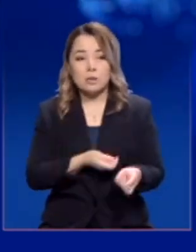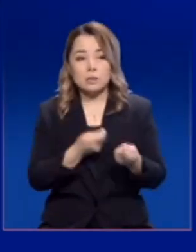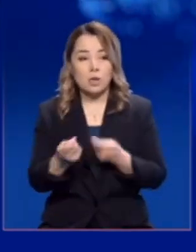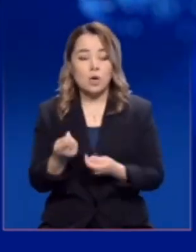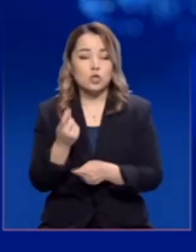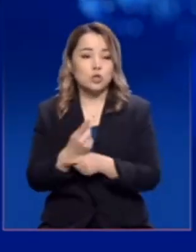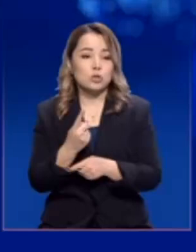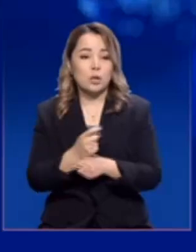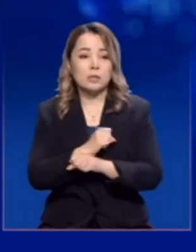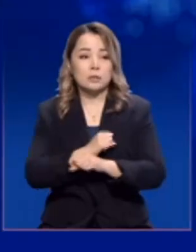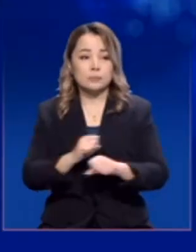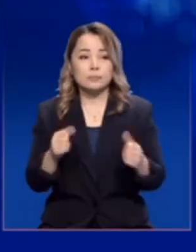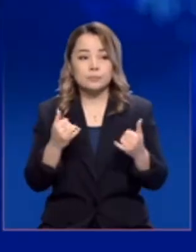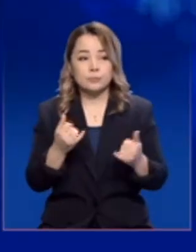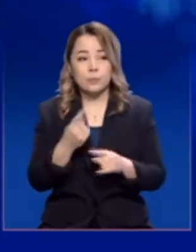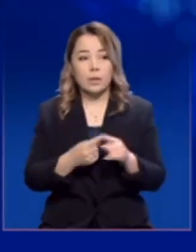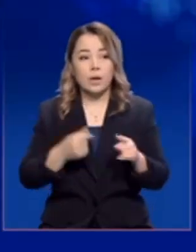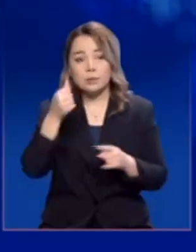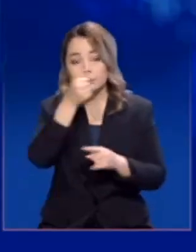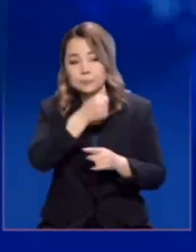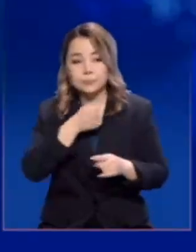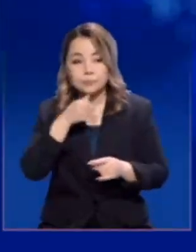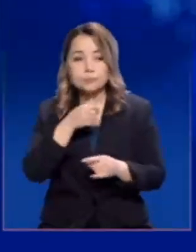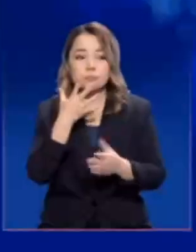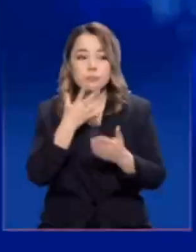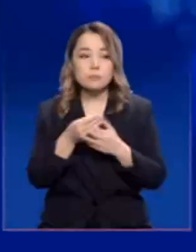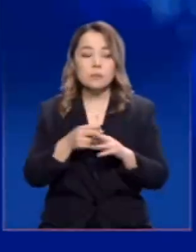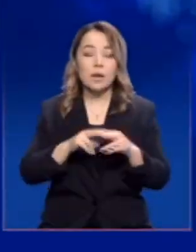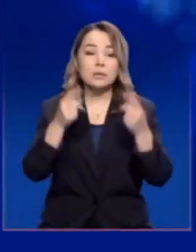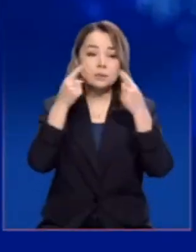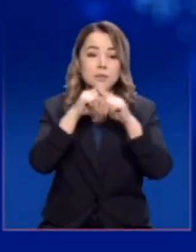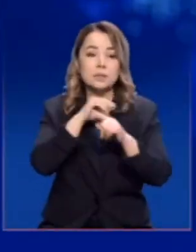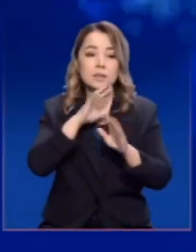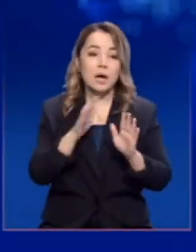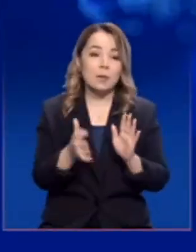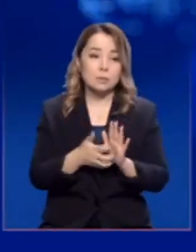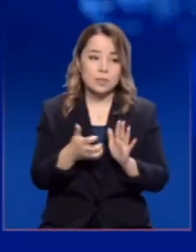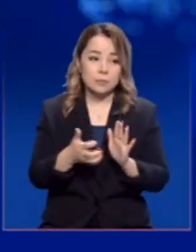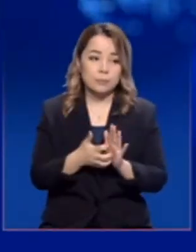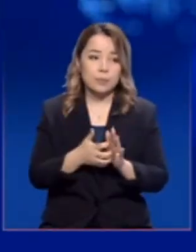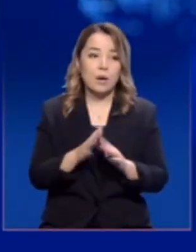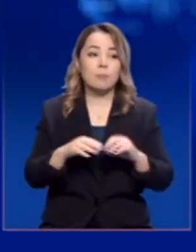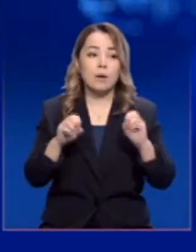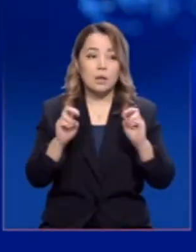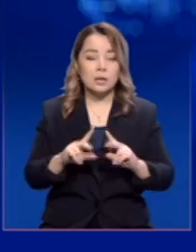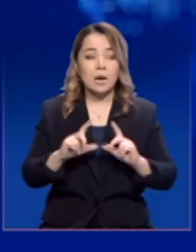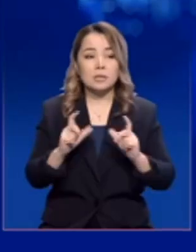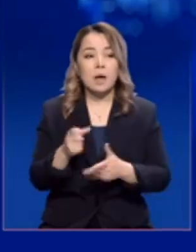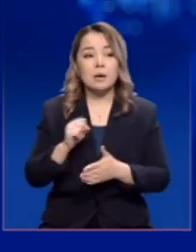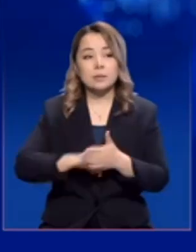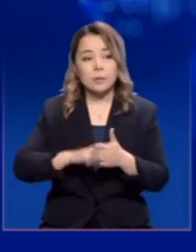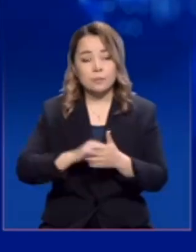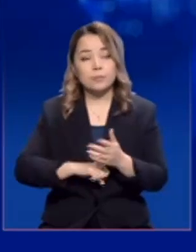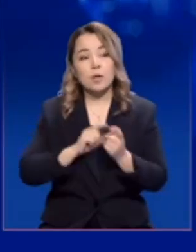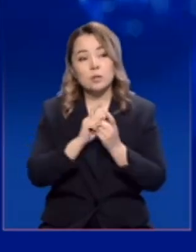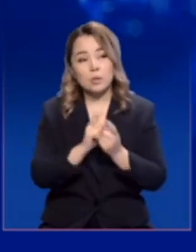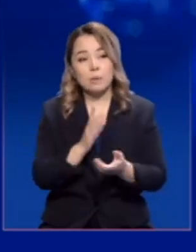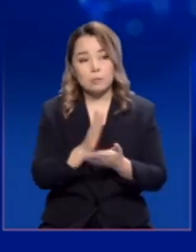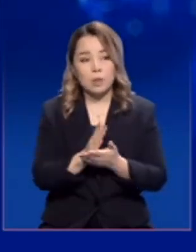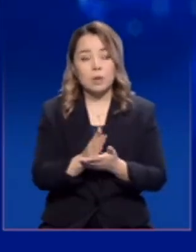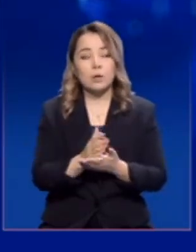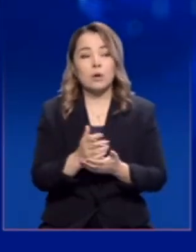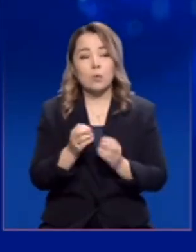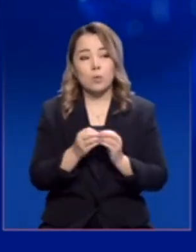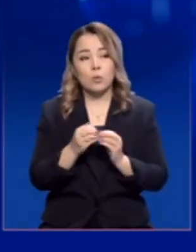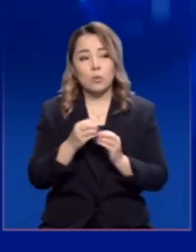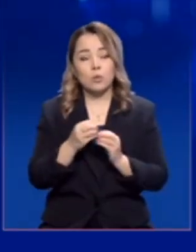рұқсат жоқ. Жалпы соңғы жарты жылда техника тапшы, мамандар санкциянын салдары менен тең дегенде күрөшүүгө